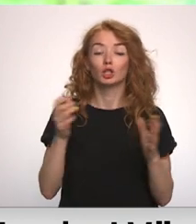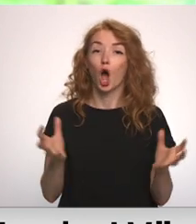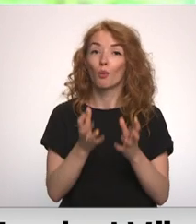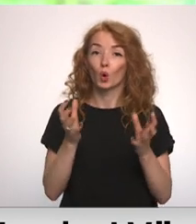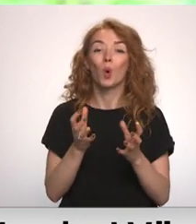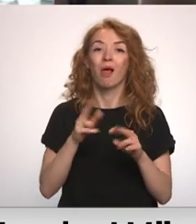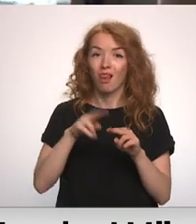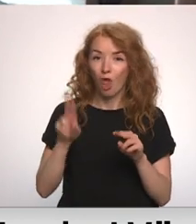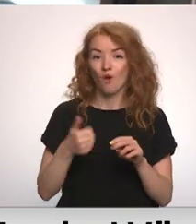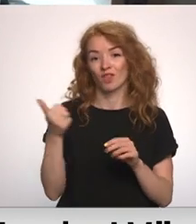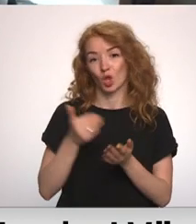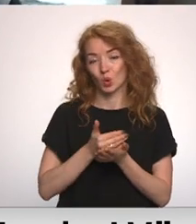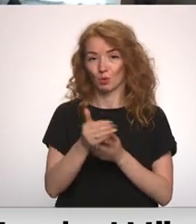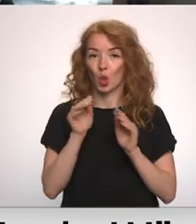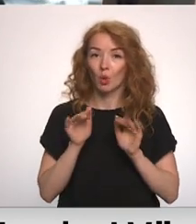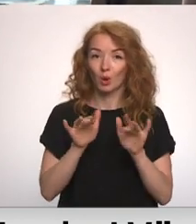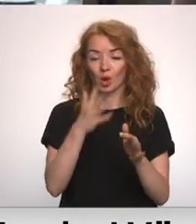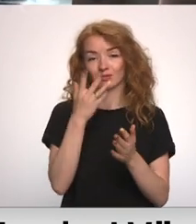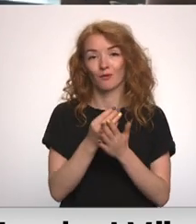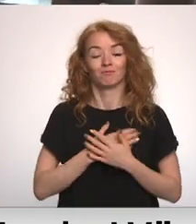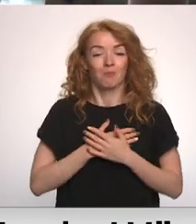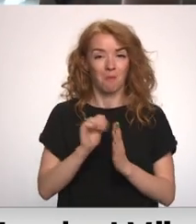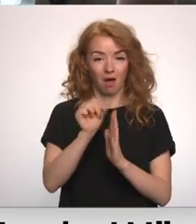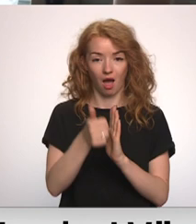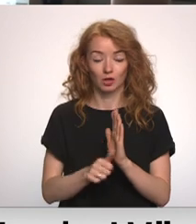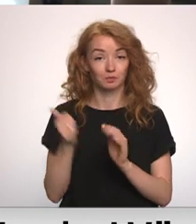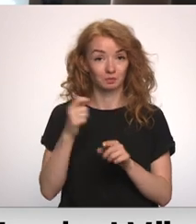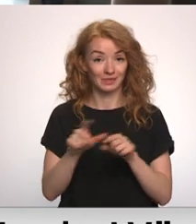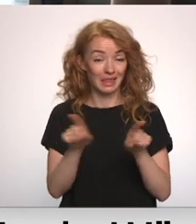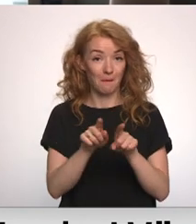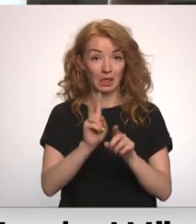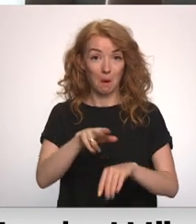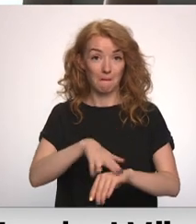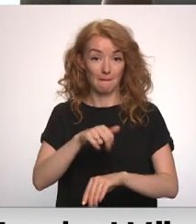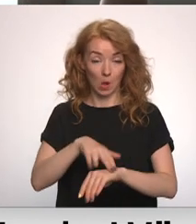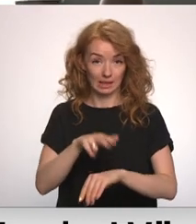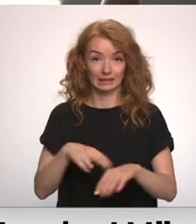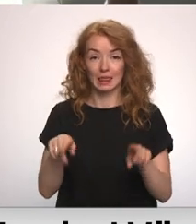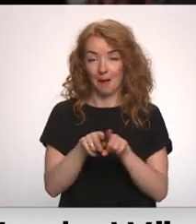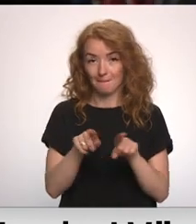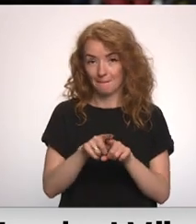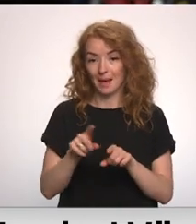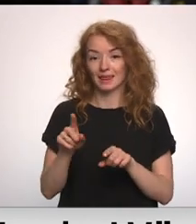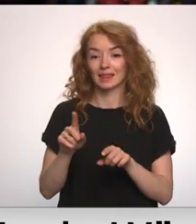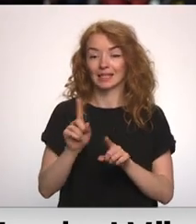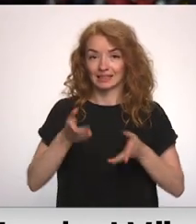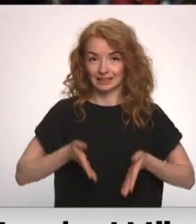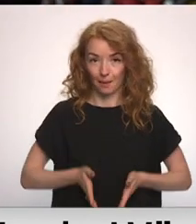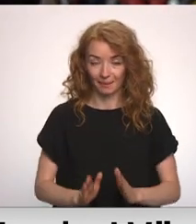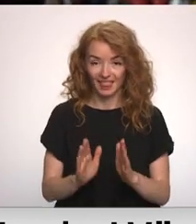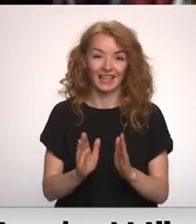viņai turpināt nodarboties ar mākslu. Tāpat kā ir policija, ja? Tāpat kā ir